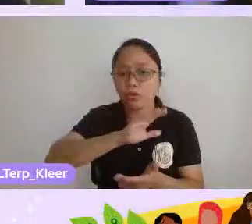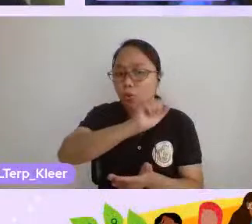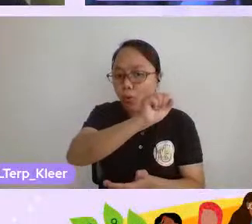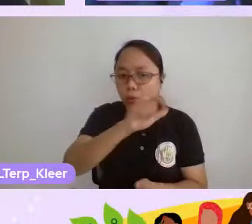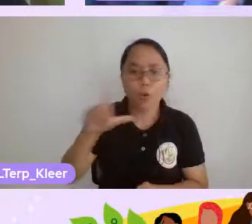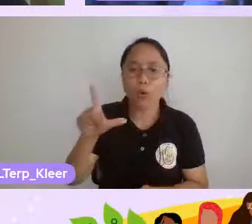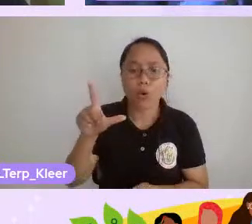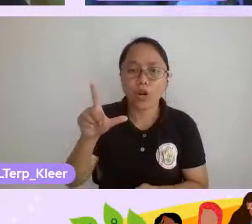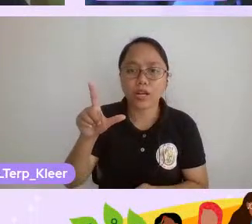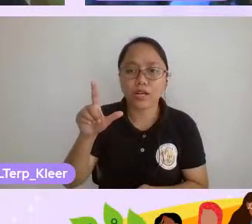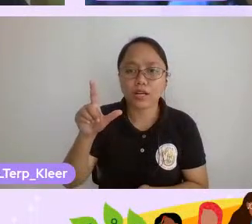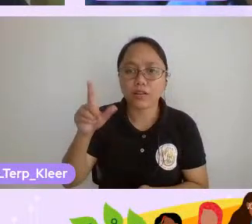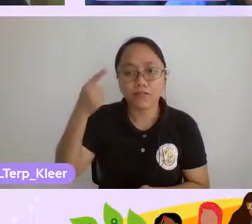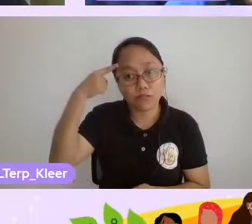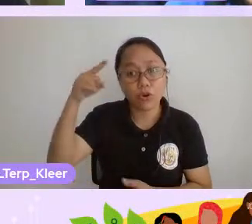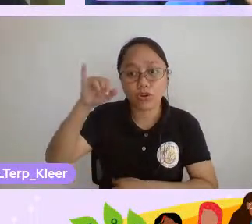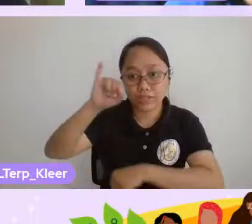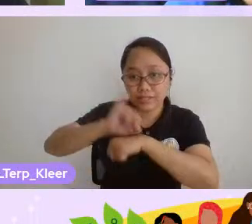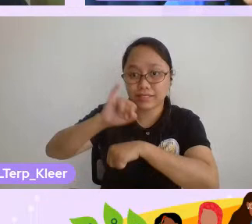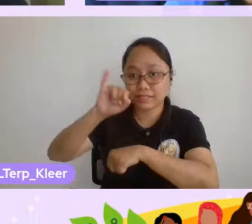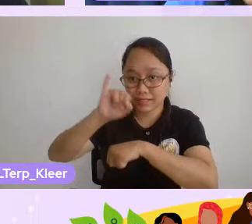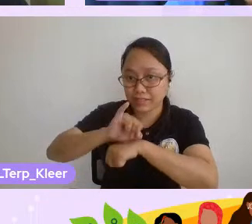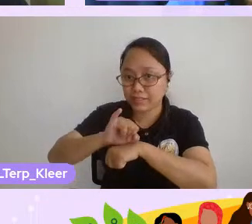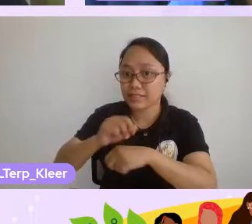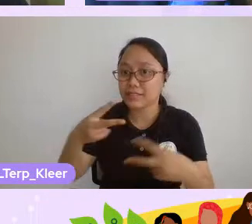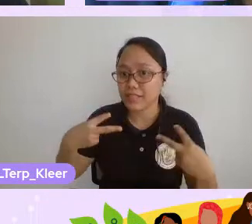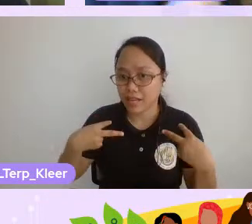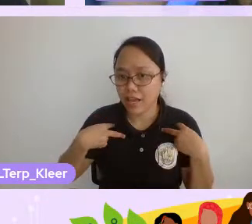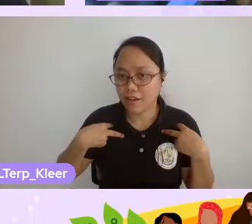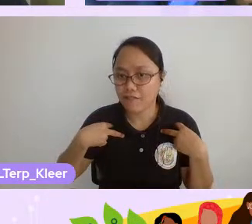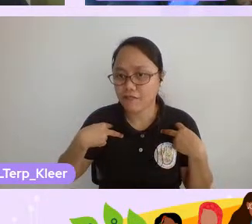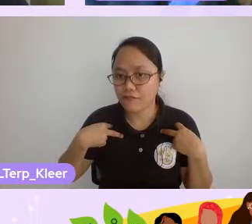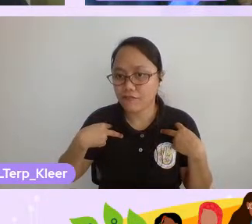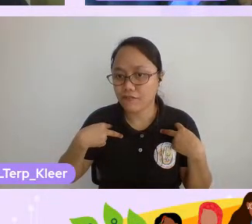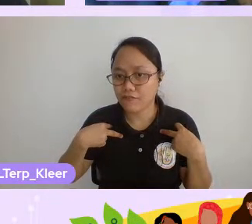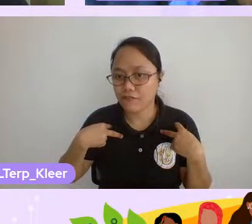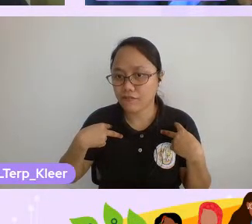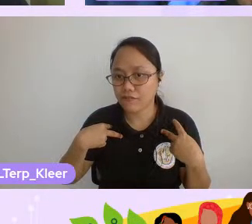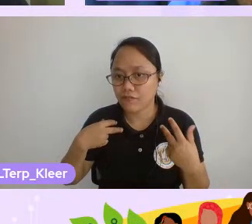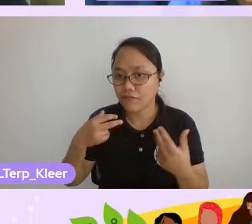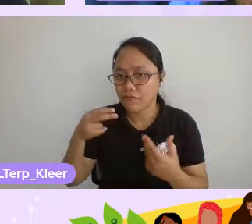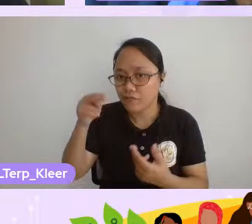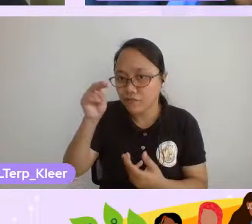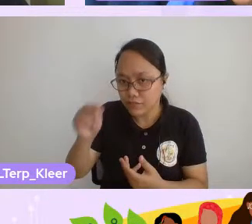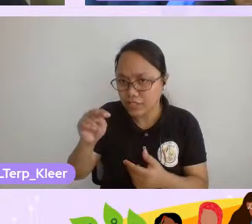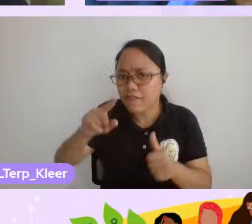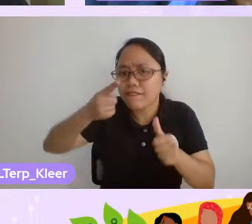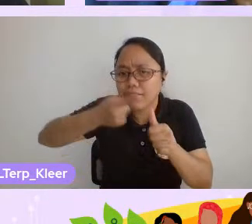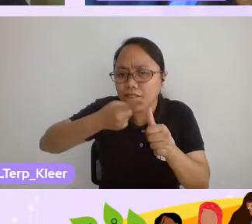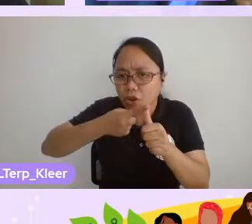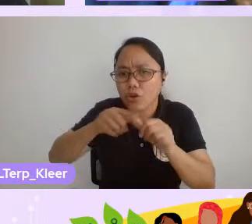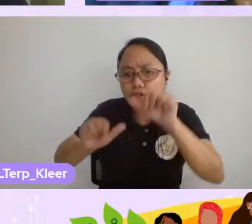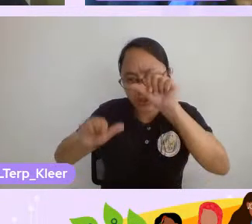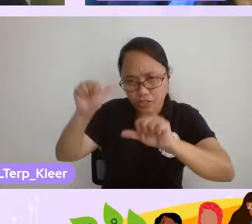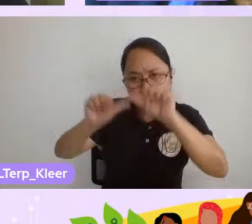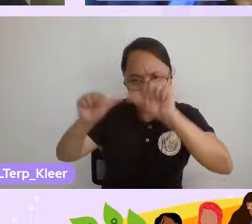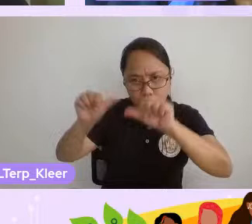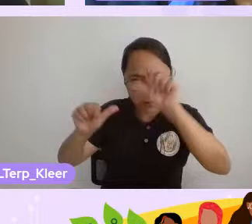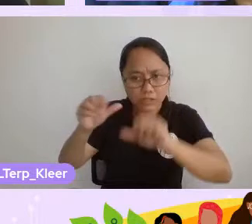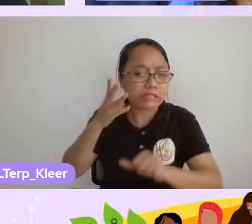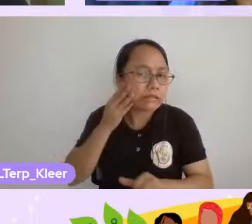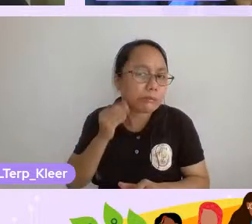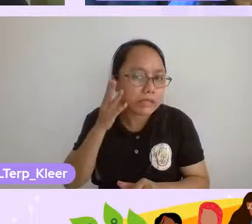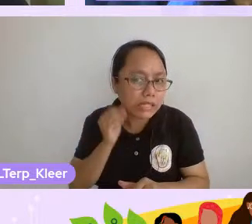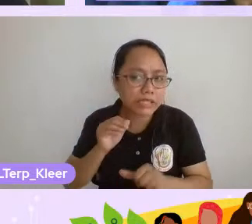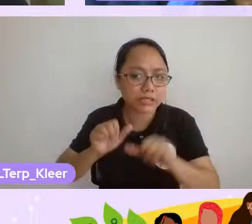po kasi nag-training ng TVET, no, at mag-undergo po tayo ng assessment. So, kailangan po muna tayo mag-undergo